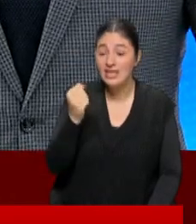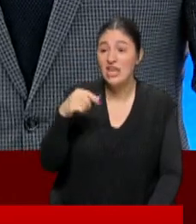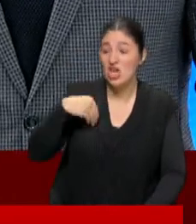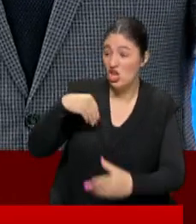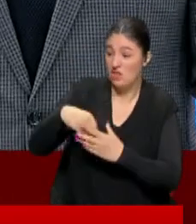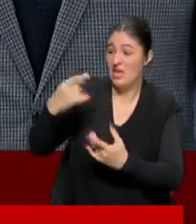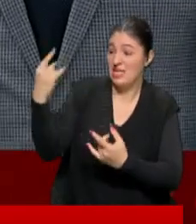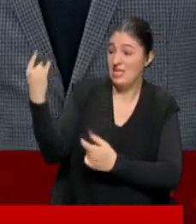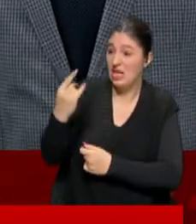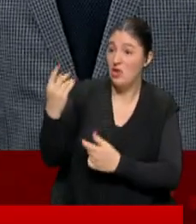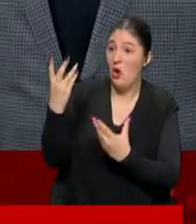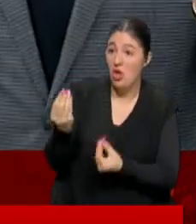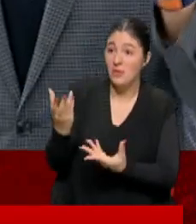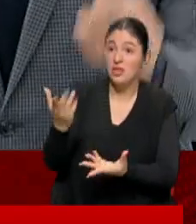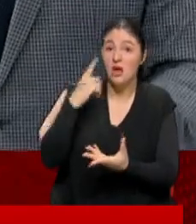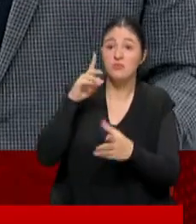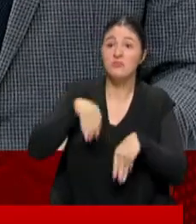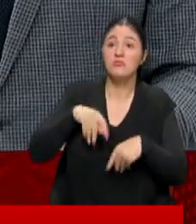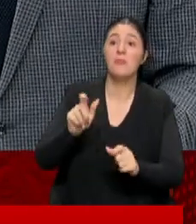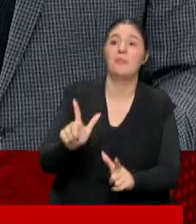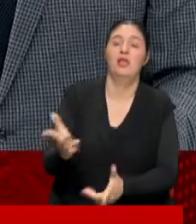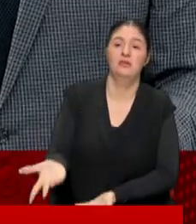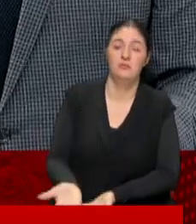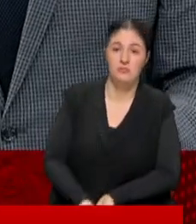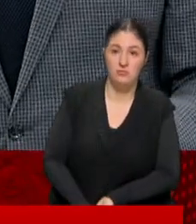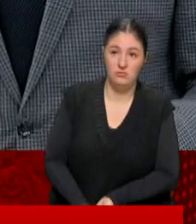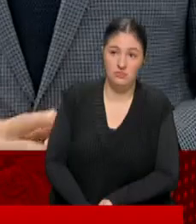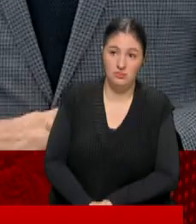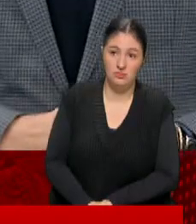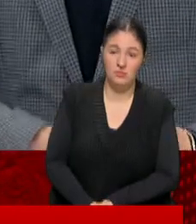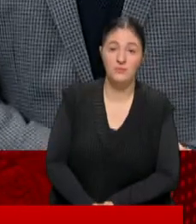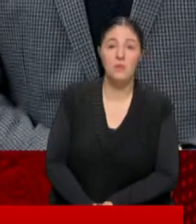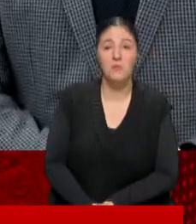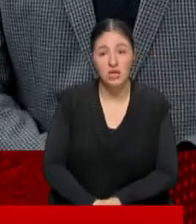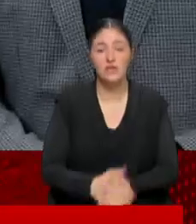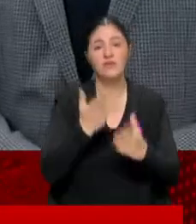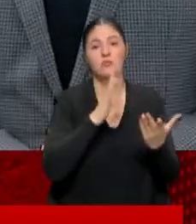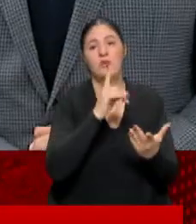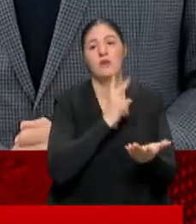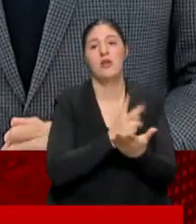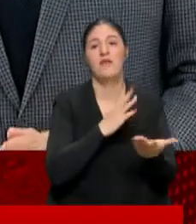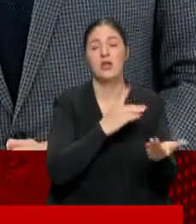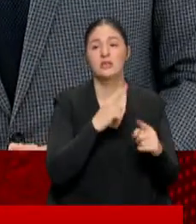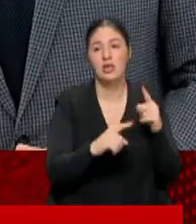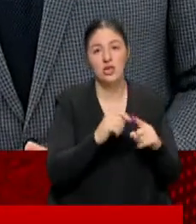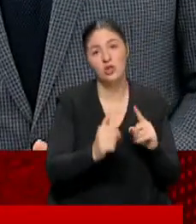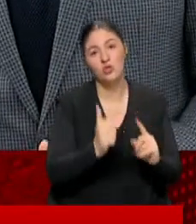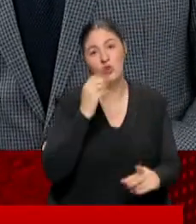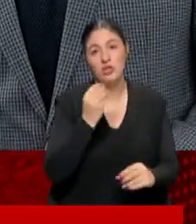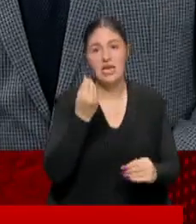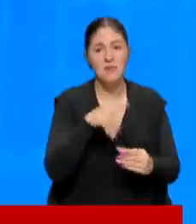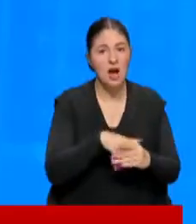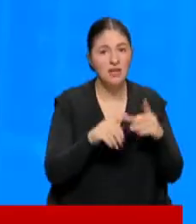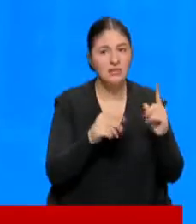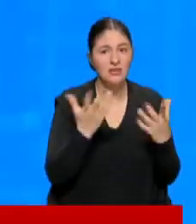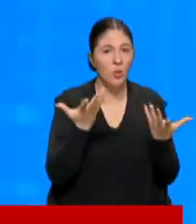aramızda dolaşmasına göz yummamak böyle bir karar var siyasete dönecek olursak iyi